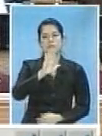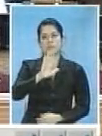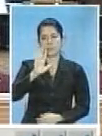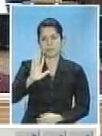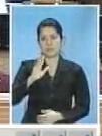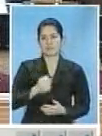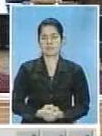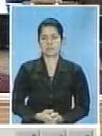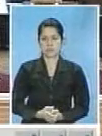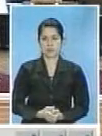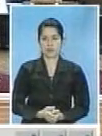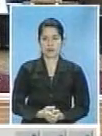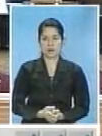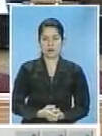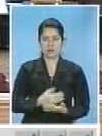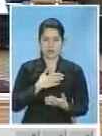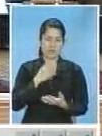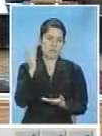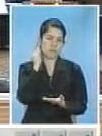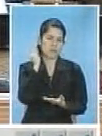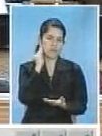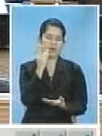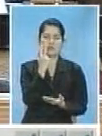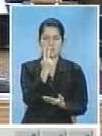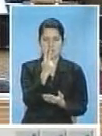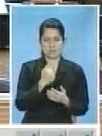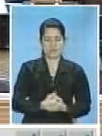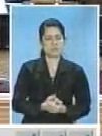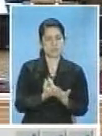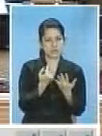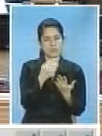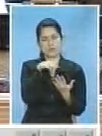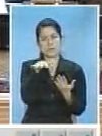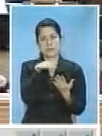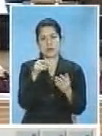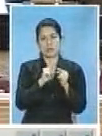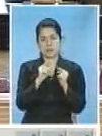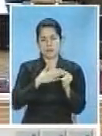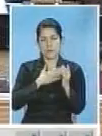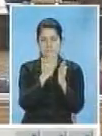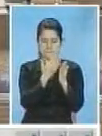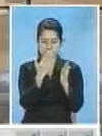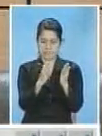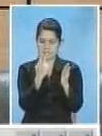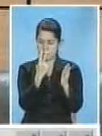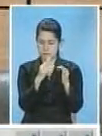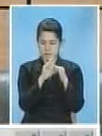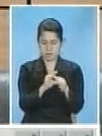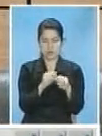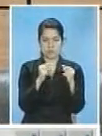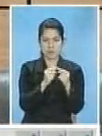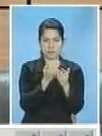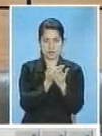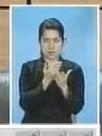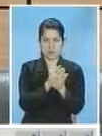มื่อฟังดูก็เพลินดีครับแต่ว่าเมื่อมาเปิดดูในนโยบายทางการคลัง